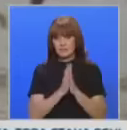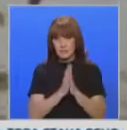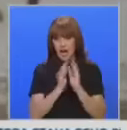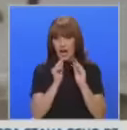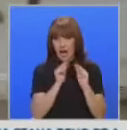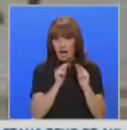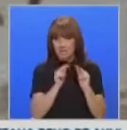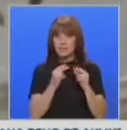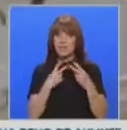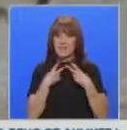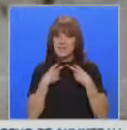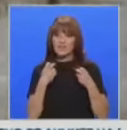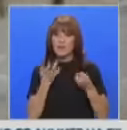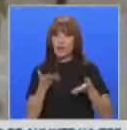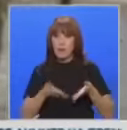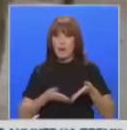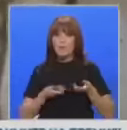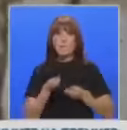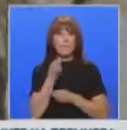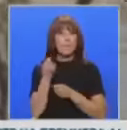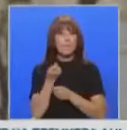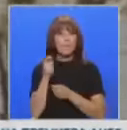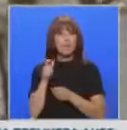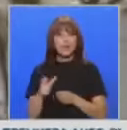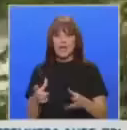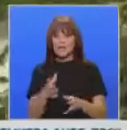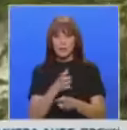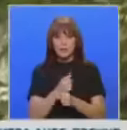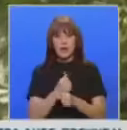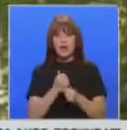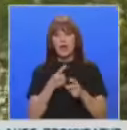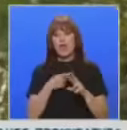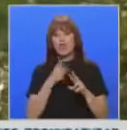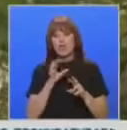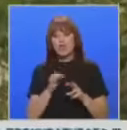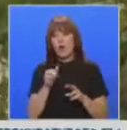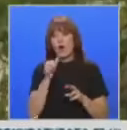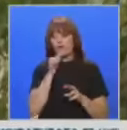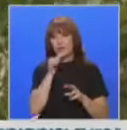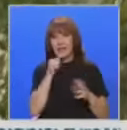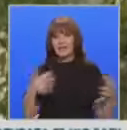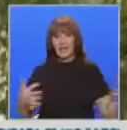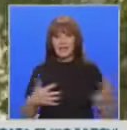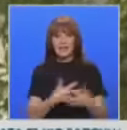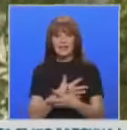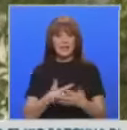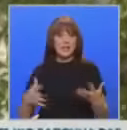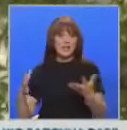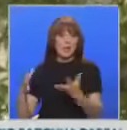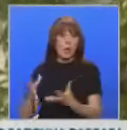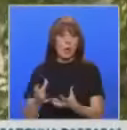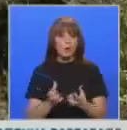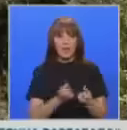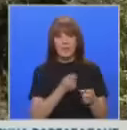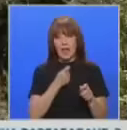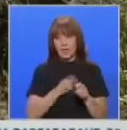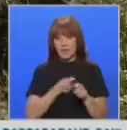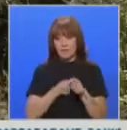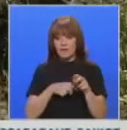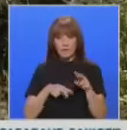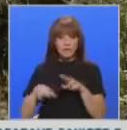две ръце, да извикаме пожарен да го спасат. Но просто водата, течението го отнесе. Следователи и експерти са направили оглед на моста, но